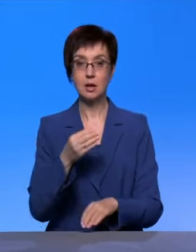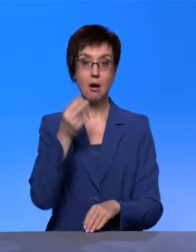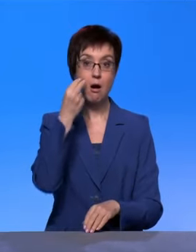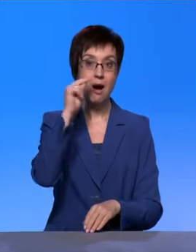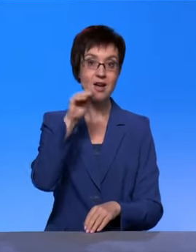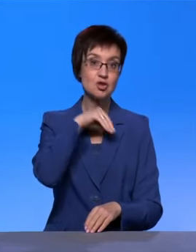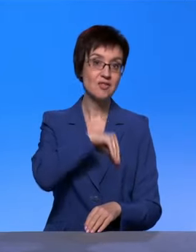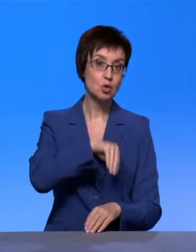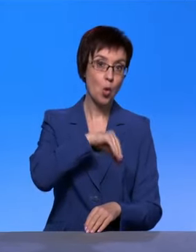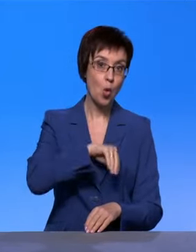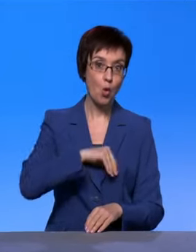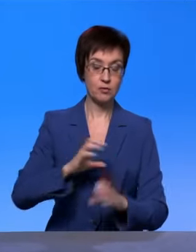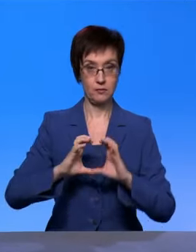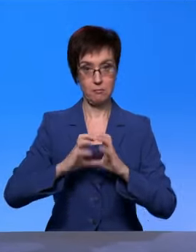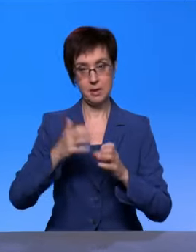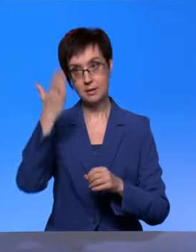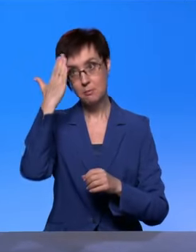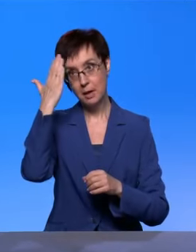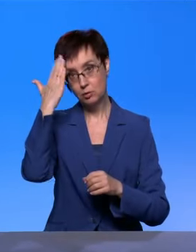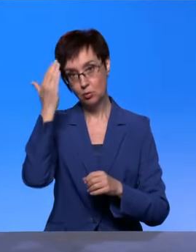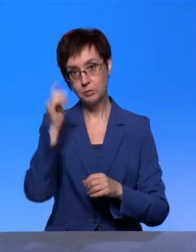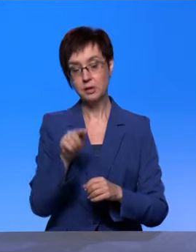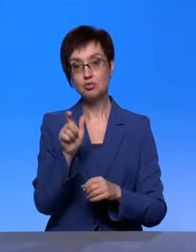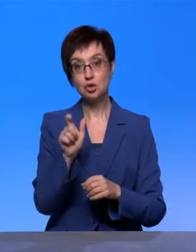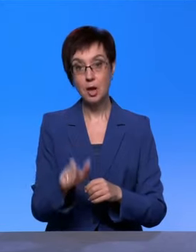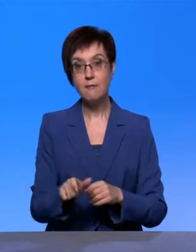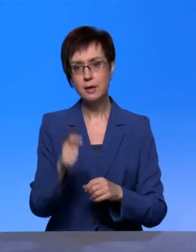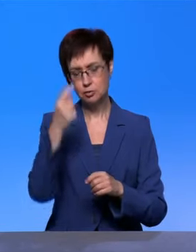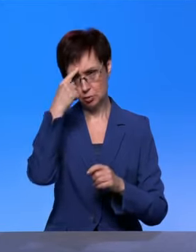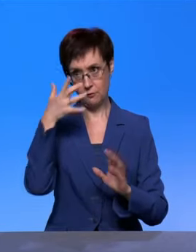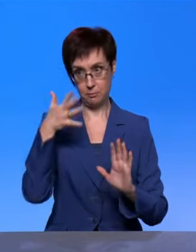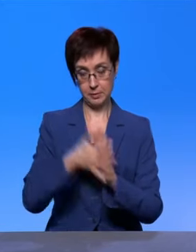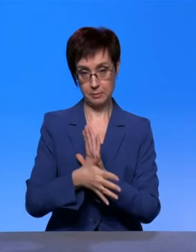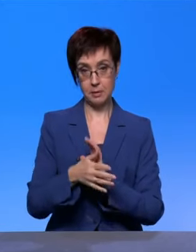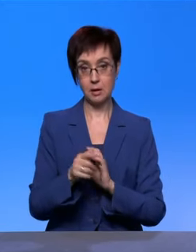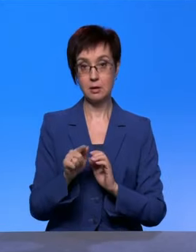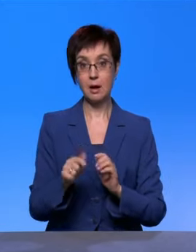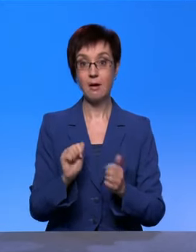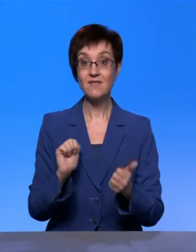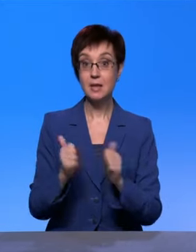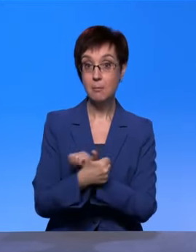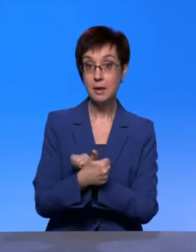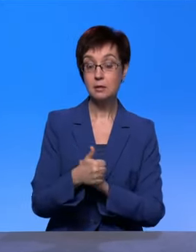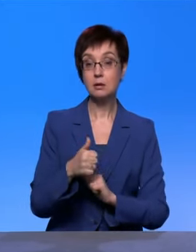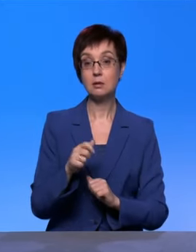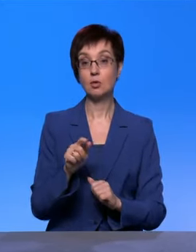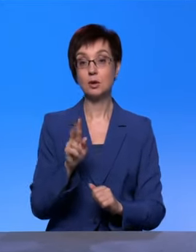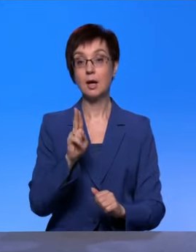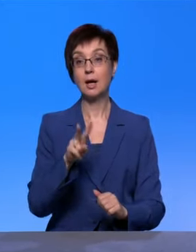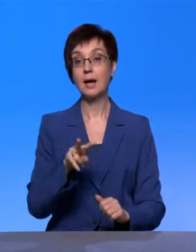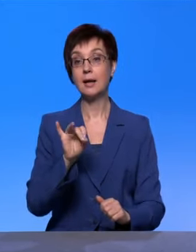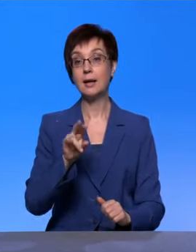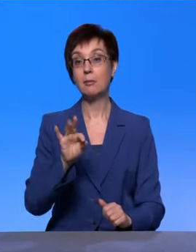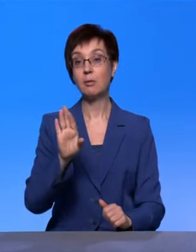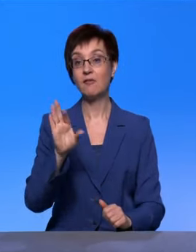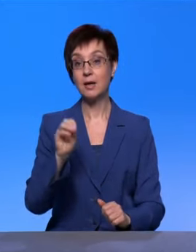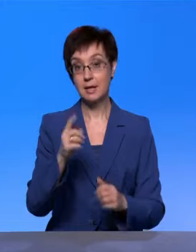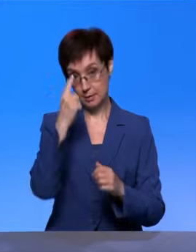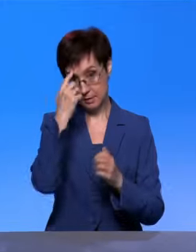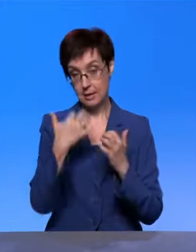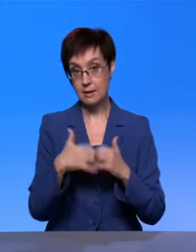позиции. Способность человеческого понимания с вследью. А что сформировали? Клиповое сознание, программированное мирозрение,